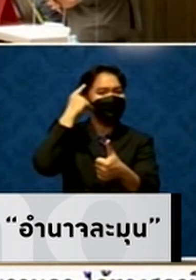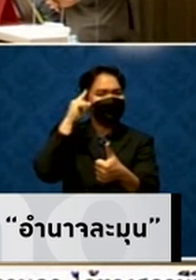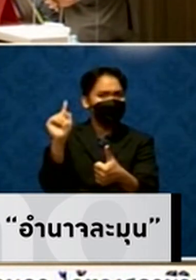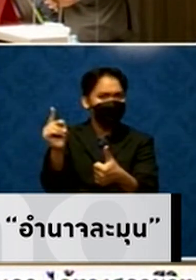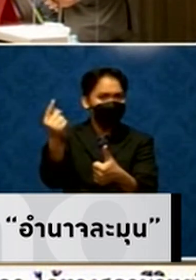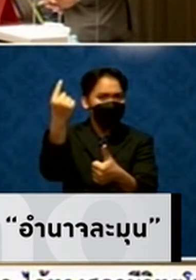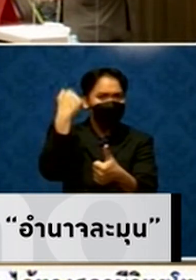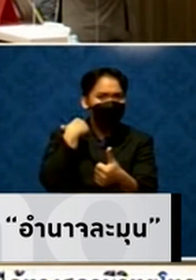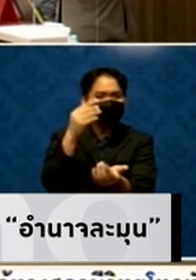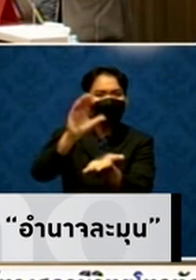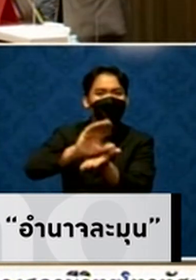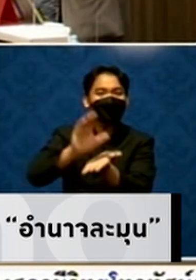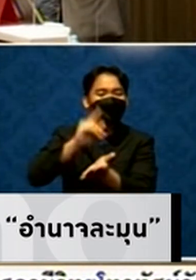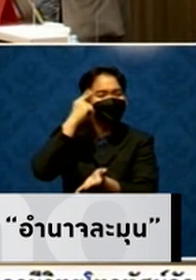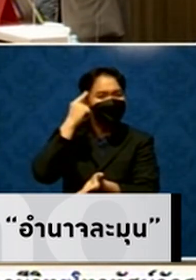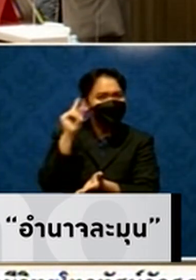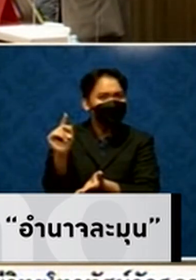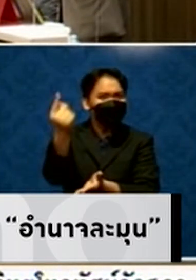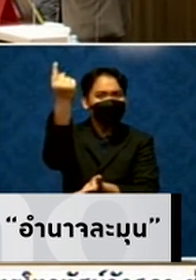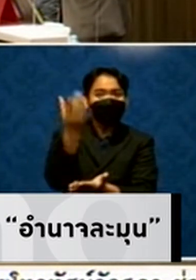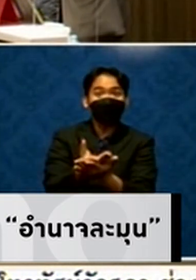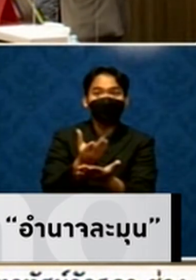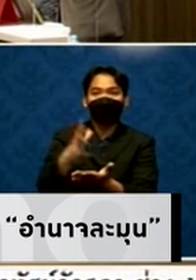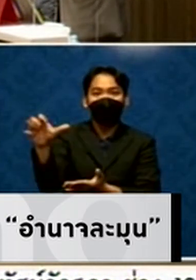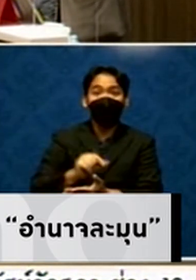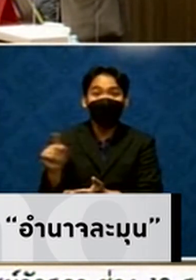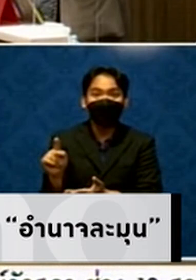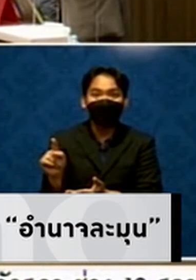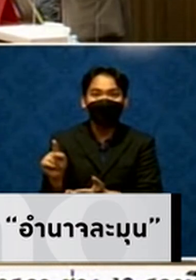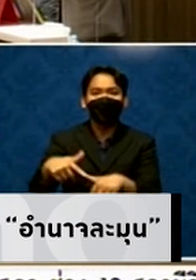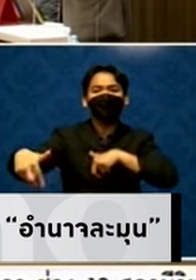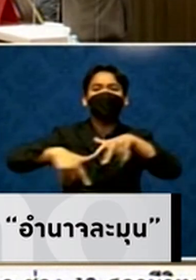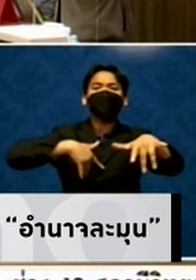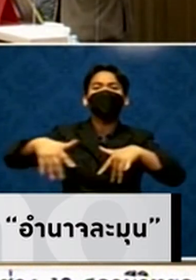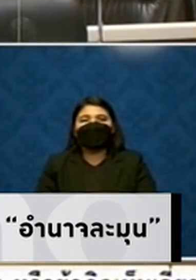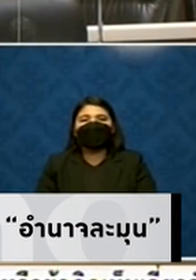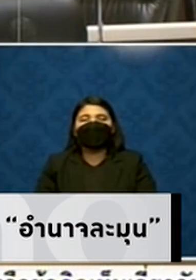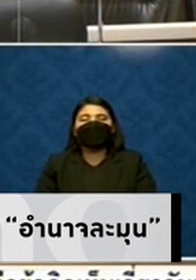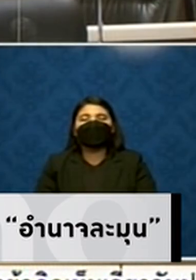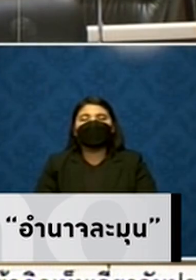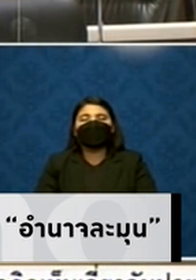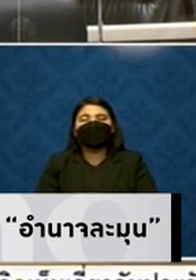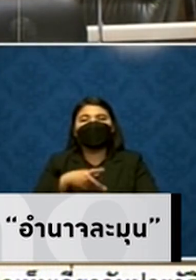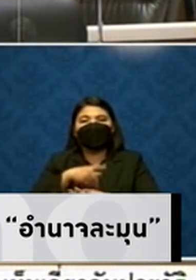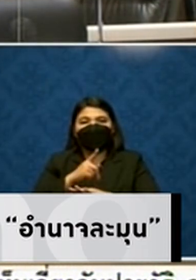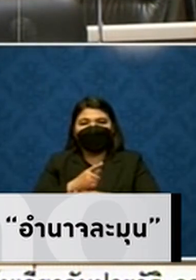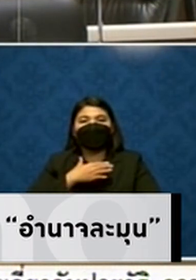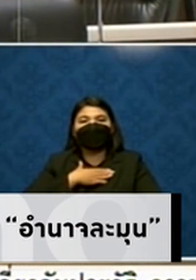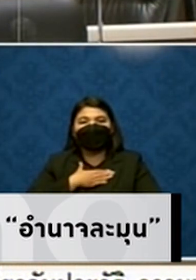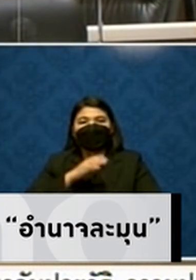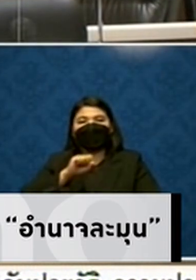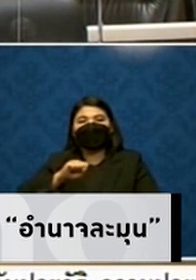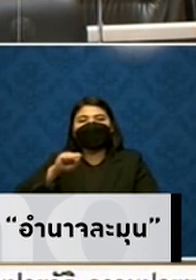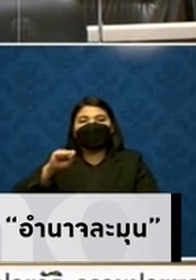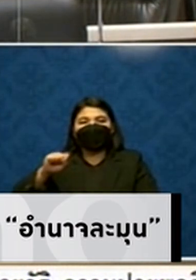ก็แม้กระทั่งสสของพรรคร่วมรัฐบาลอย่างคุณวัฒนยา ครับ ก็พูดใช่มั้ยคะ มาดามเดียใช่มั้ยฮะก็พูดเรื่องนี้เหมือนกัน